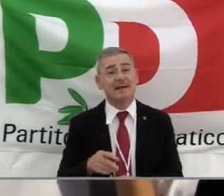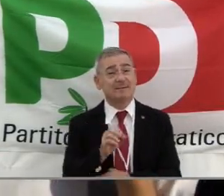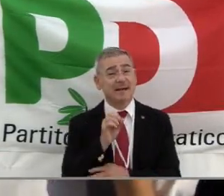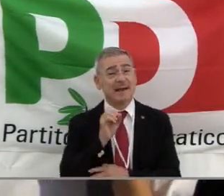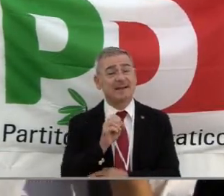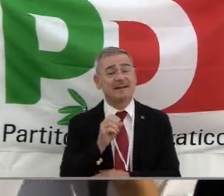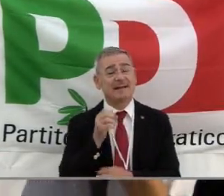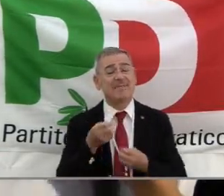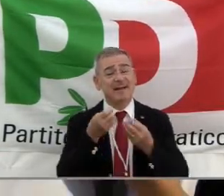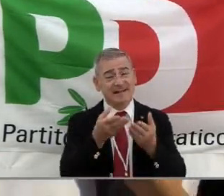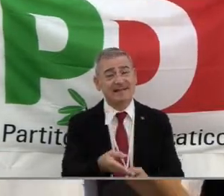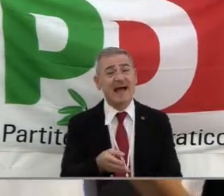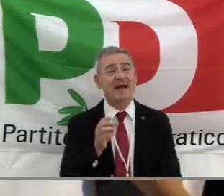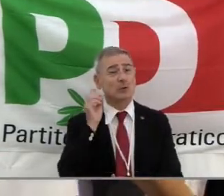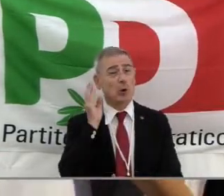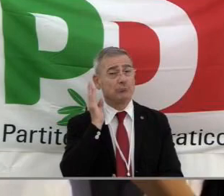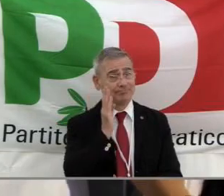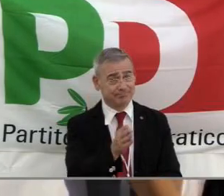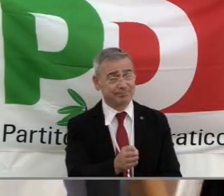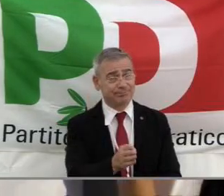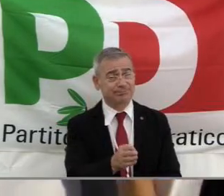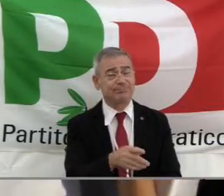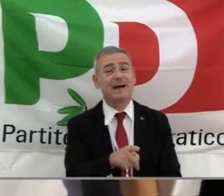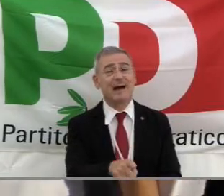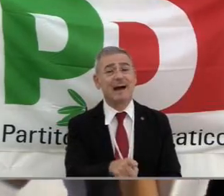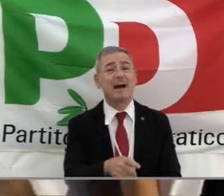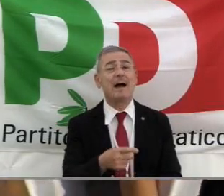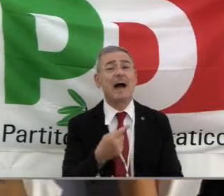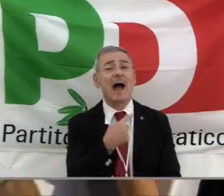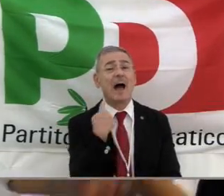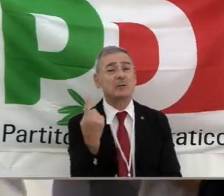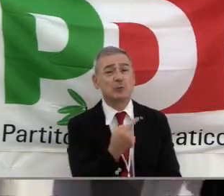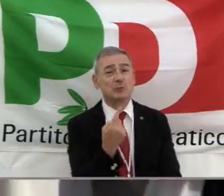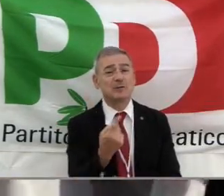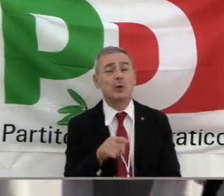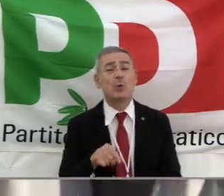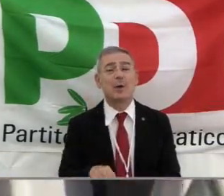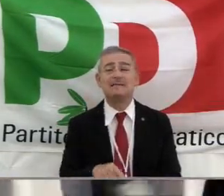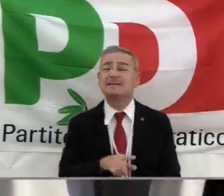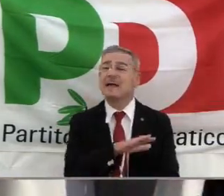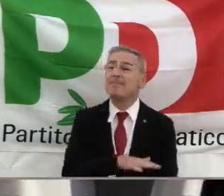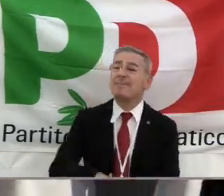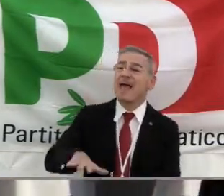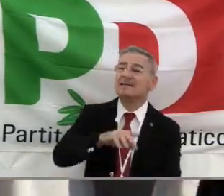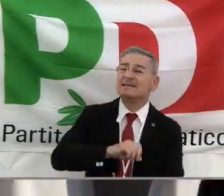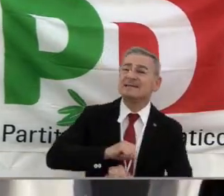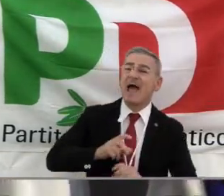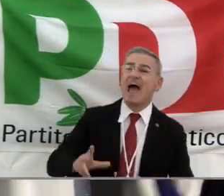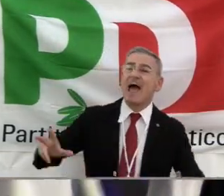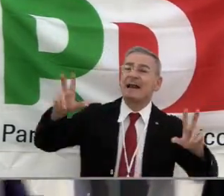tutti noi. Questa è la piazza del risveglio democratico.